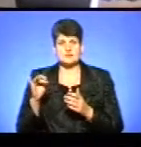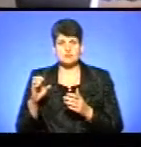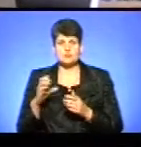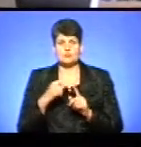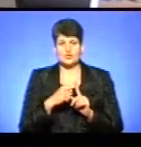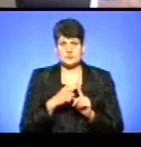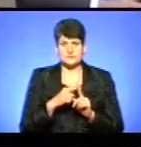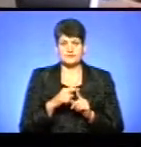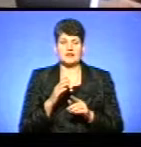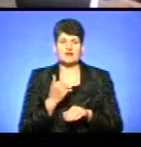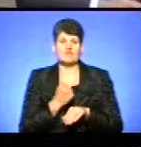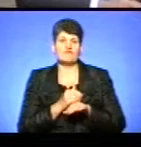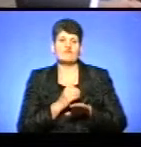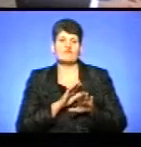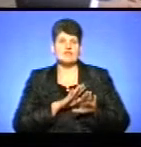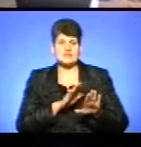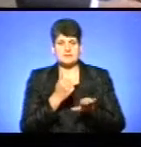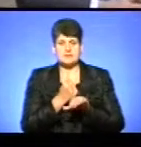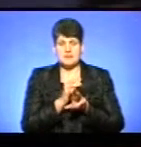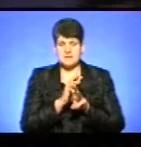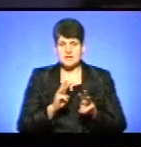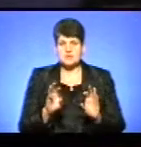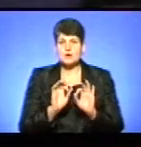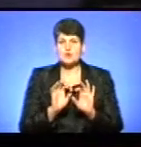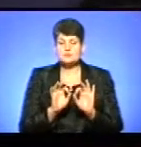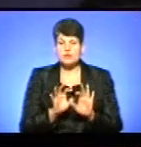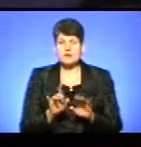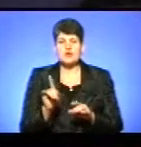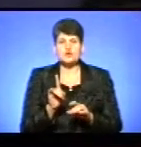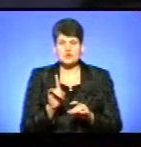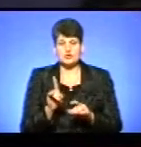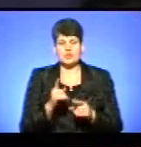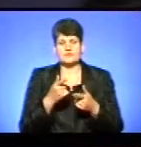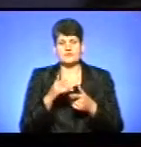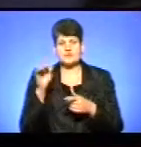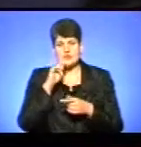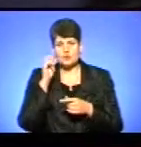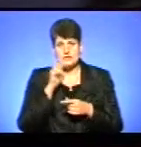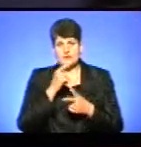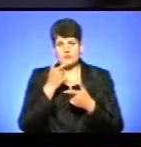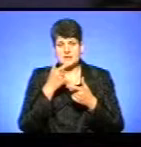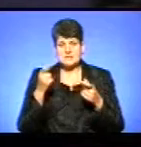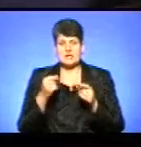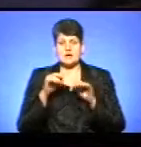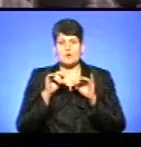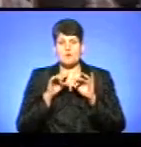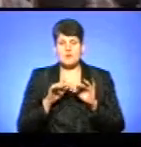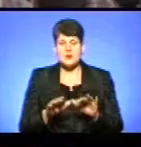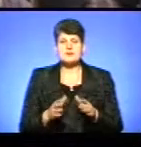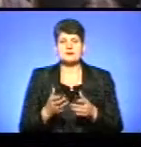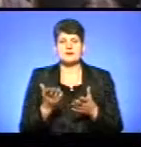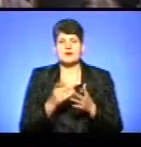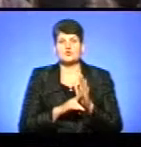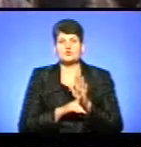Віце-прем'єр-міністр Іванна Климпуш-Цинцадзе розповіла, що всеукраїнська інформаційна кампанія «Євроінтеграція. Сила можливостей»,